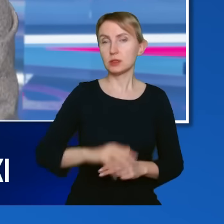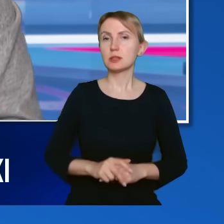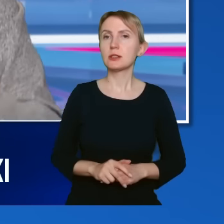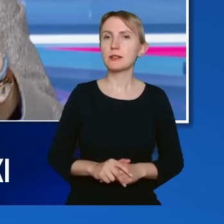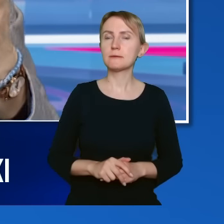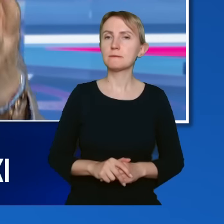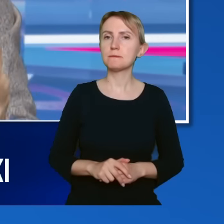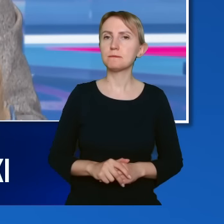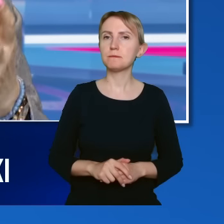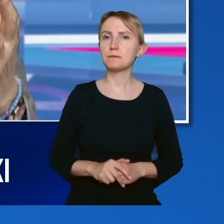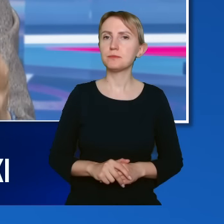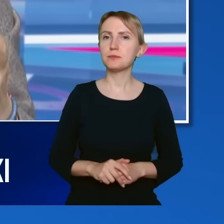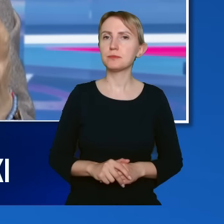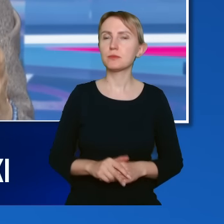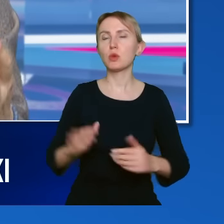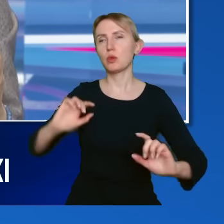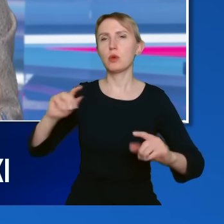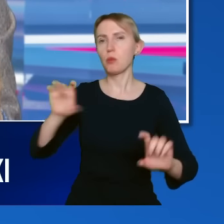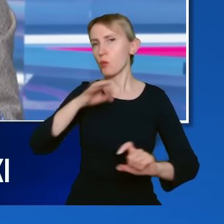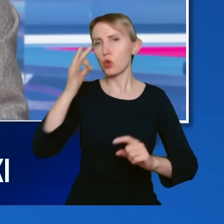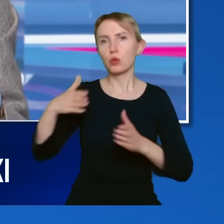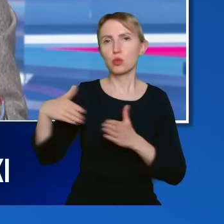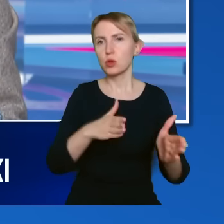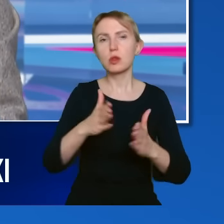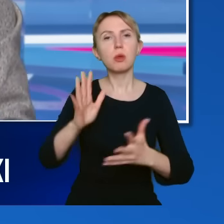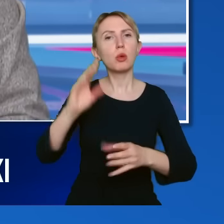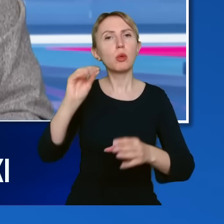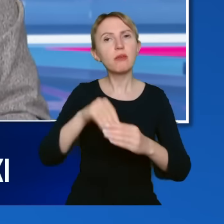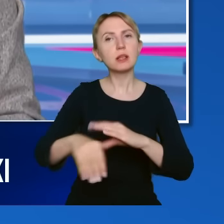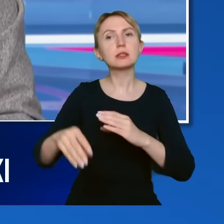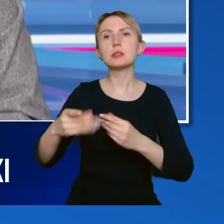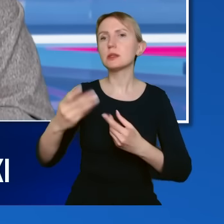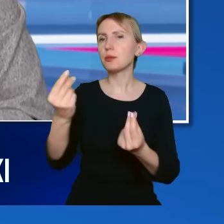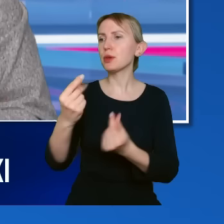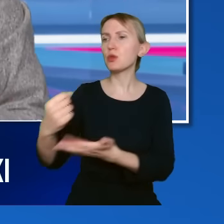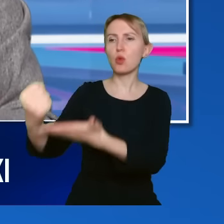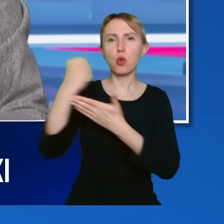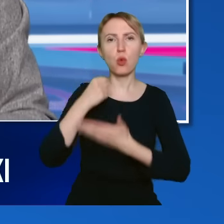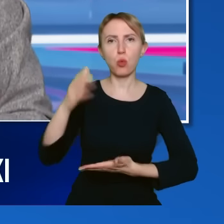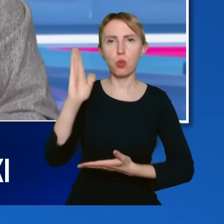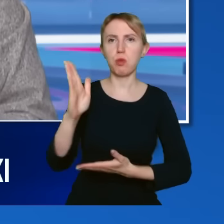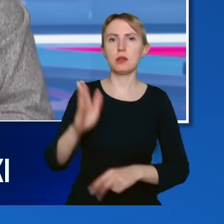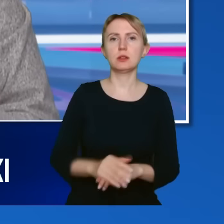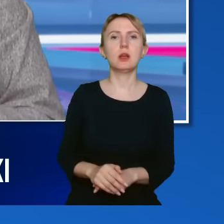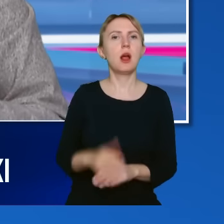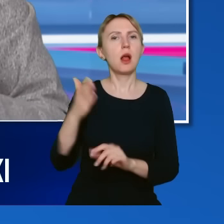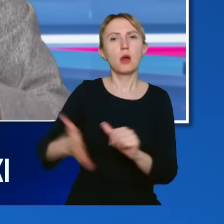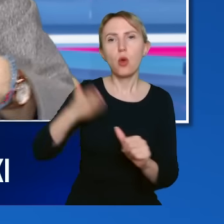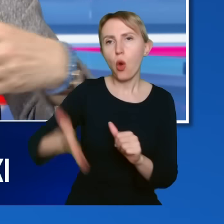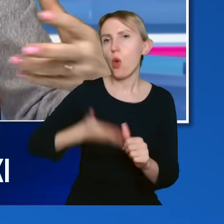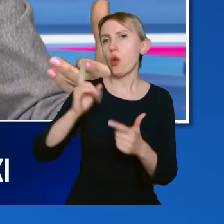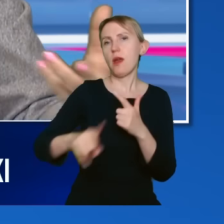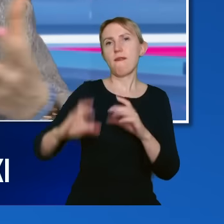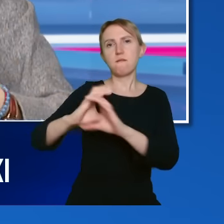tranzytowa, pojawią się gigantyczne inwestycje, gigantyczne pieniądze na kolej, na te